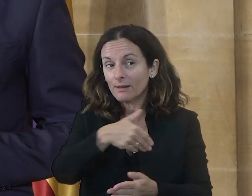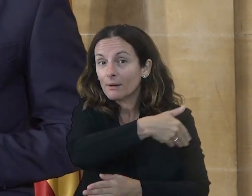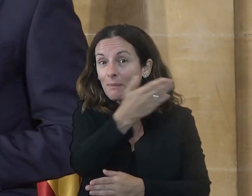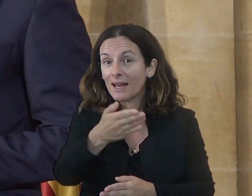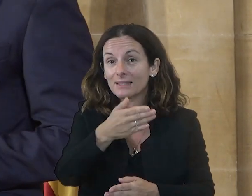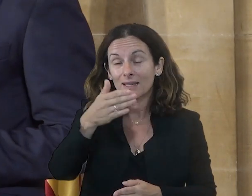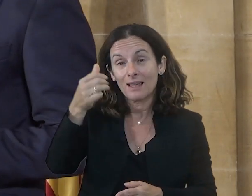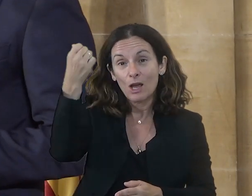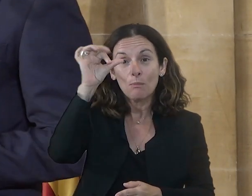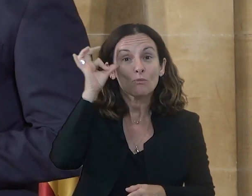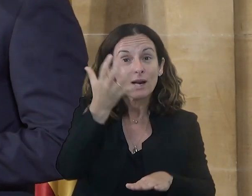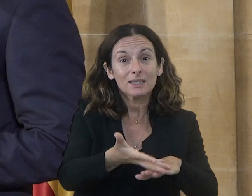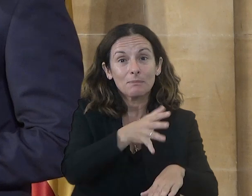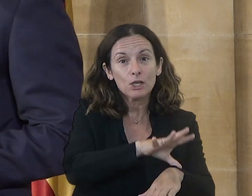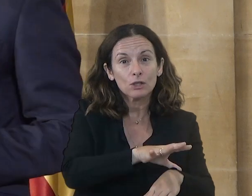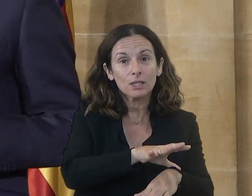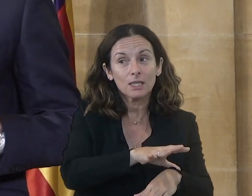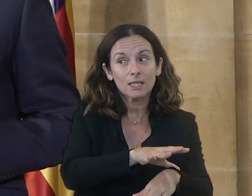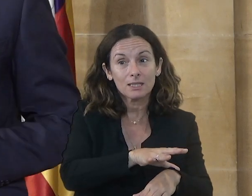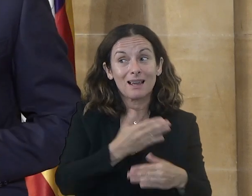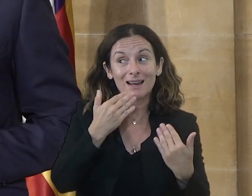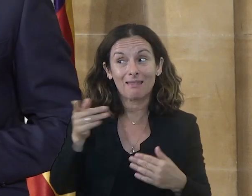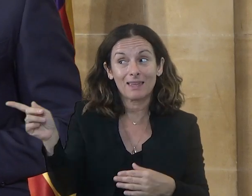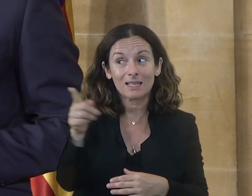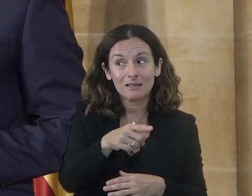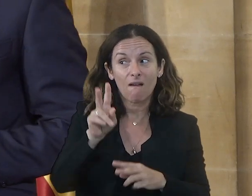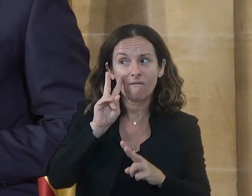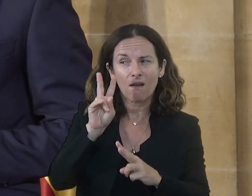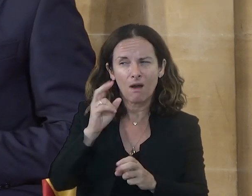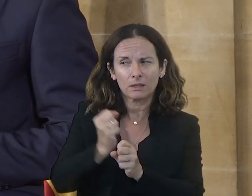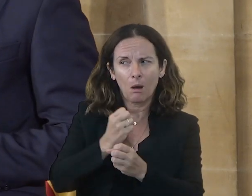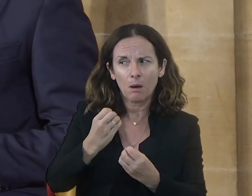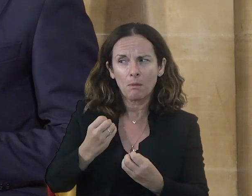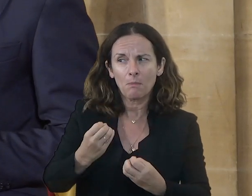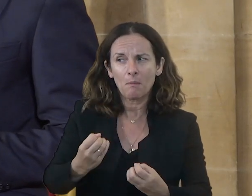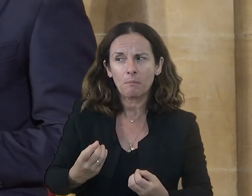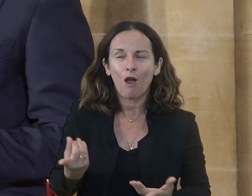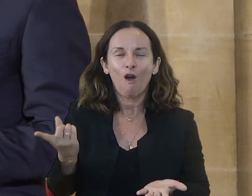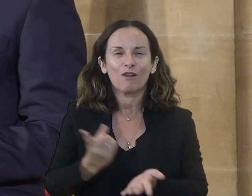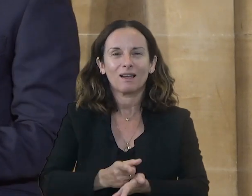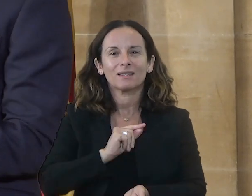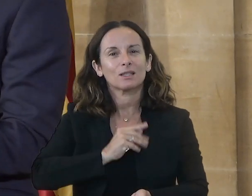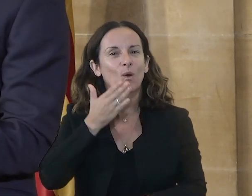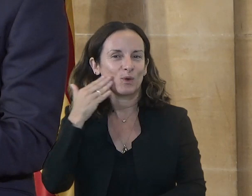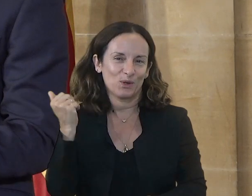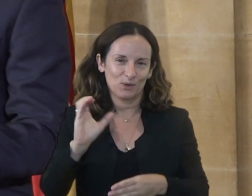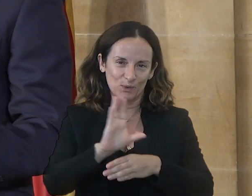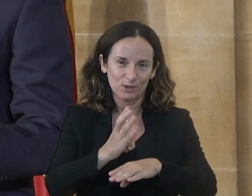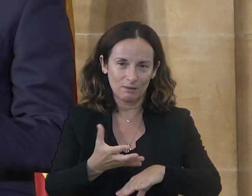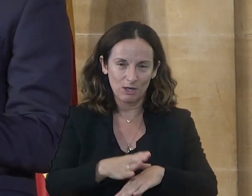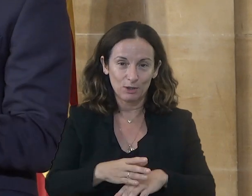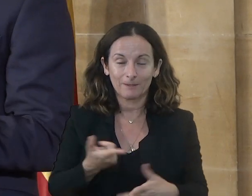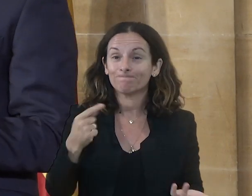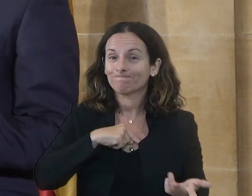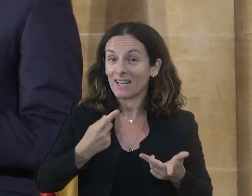cada un de vosaltres que facem que els mallorquins se'n sentin orgullosos d'aquesta institució i de la nostra feina que duram a